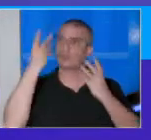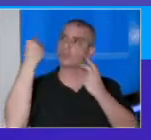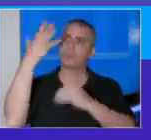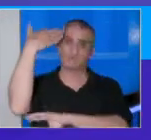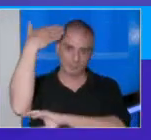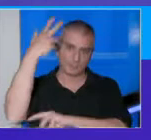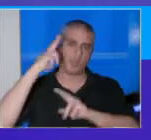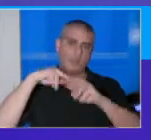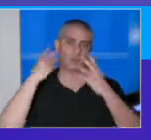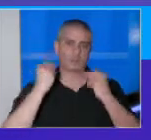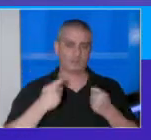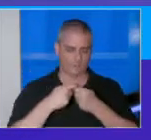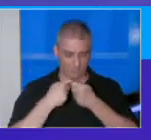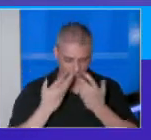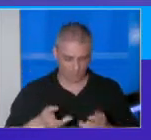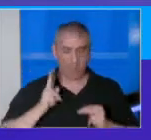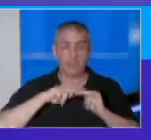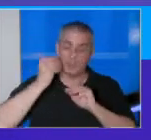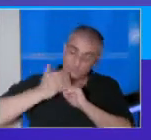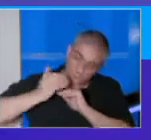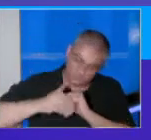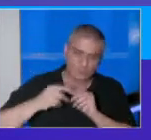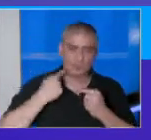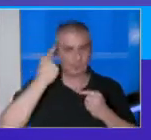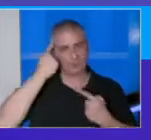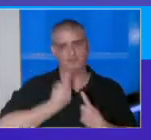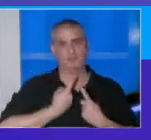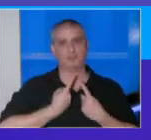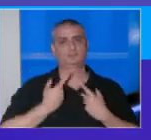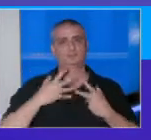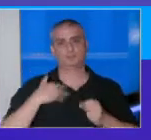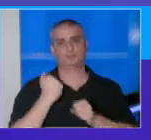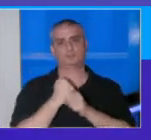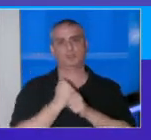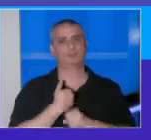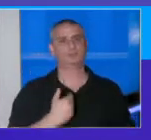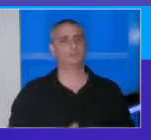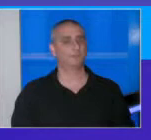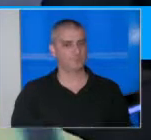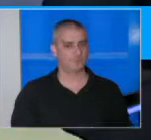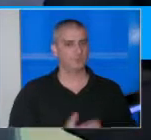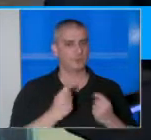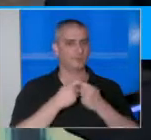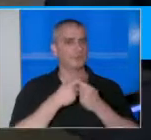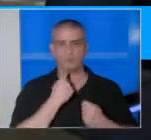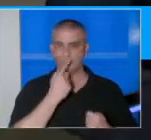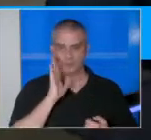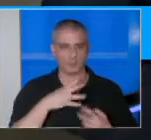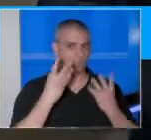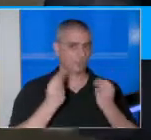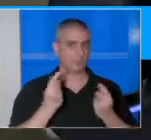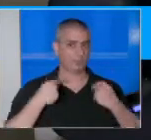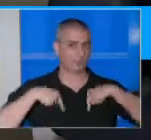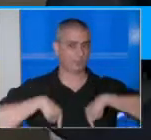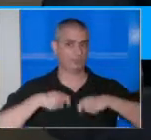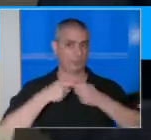המדינה, אחר כך טובת התנועה, ורק בסוף בסוף אנחנו צריכים לחשוב על עצמנו. זה מה שאני עושה. טובת התנועה זה אומר גם טובת